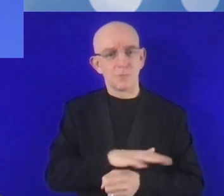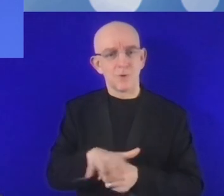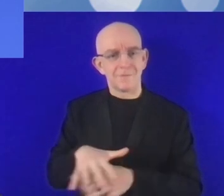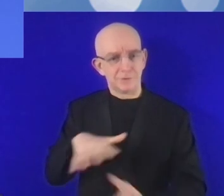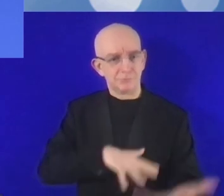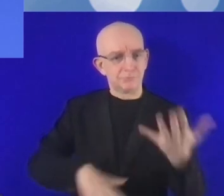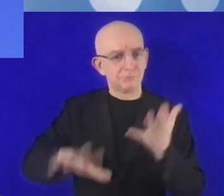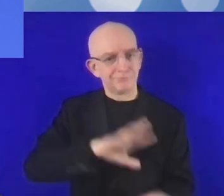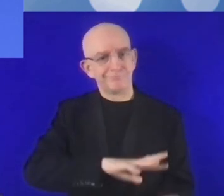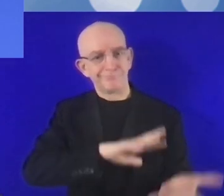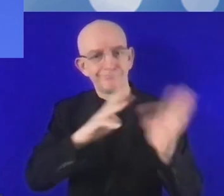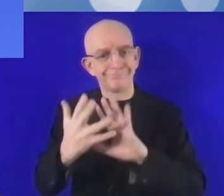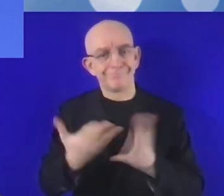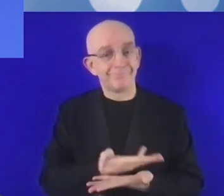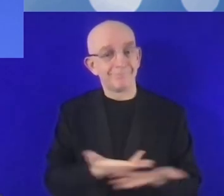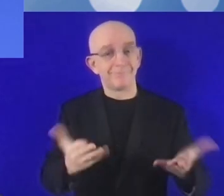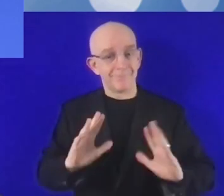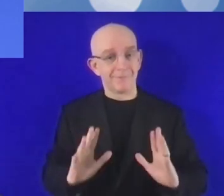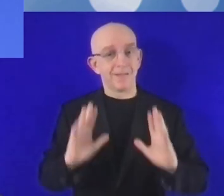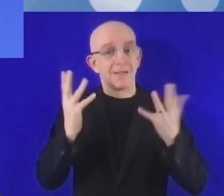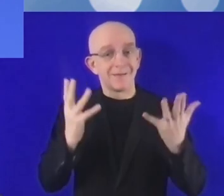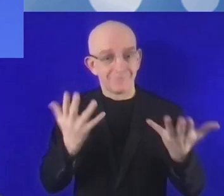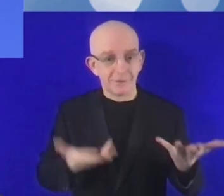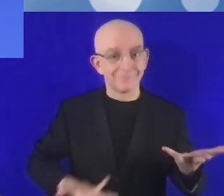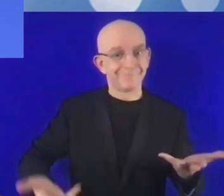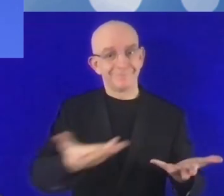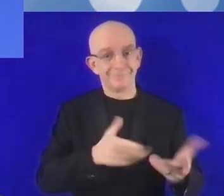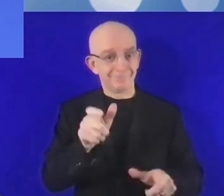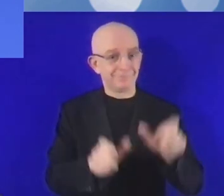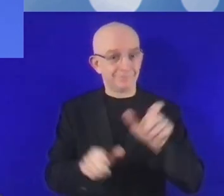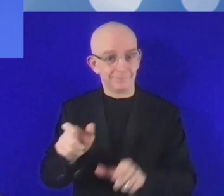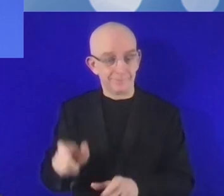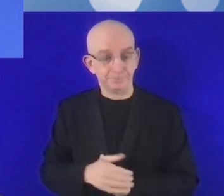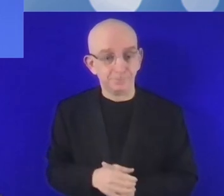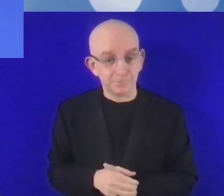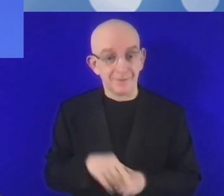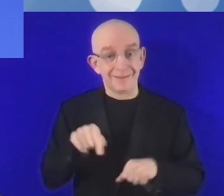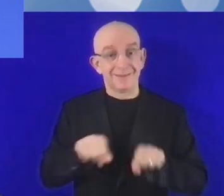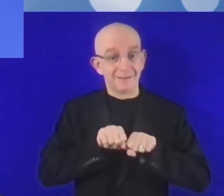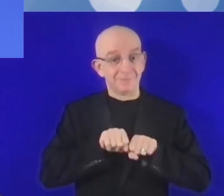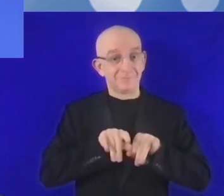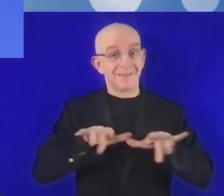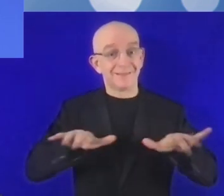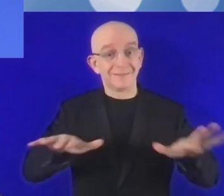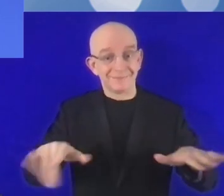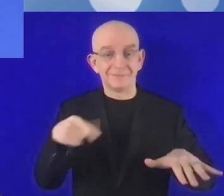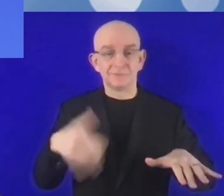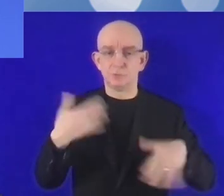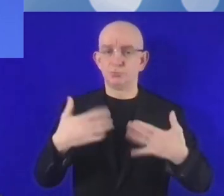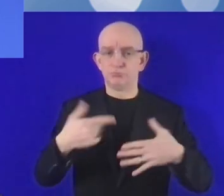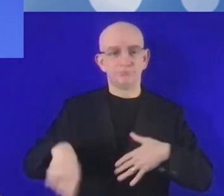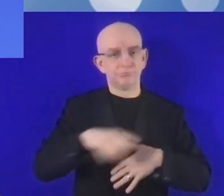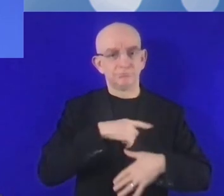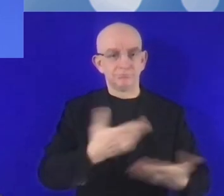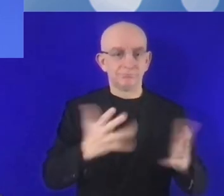个新冠的疫情影响到了我们生活的各方面，它影响了我们的